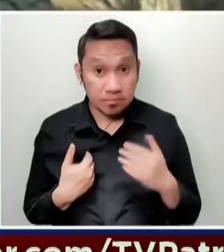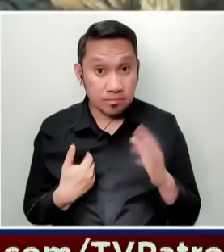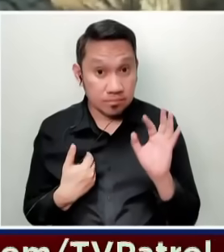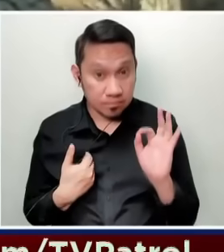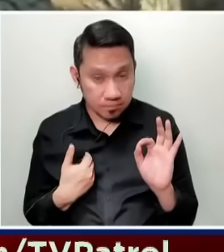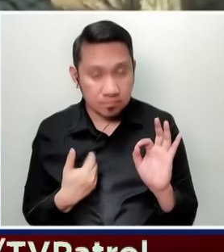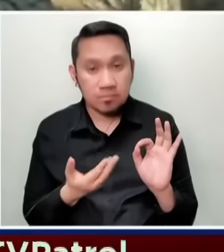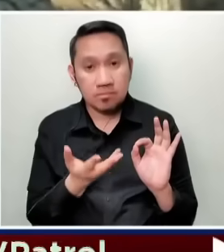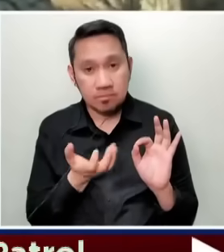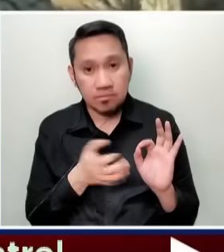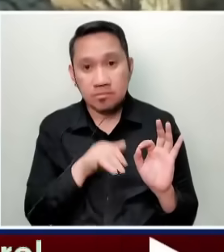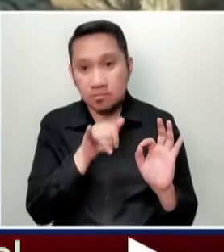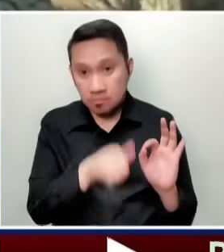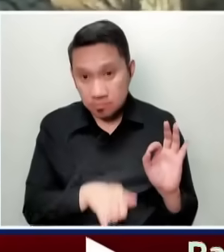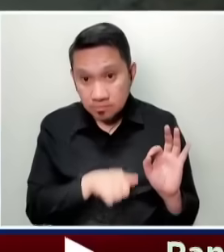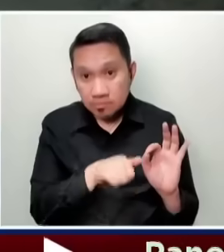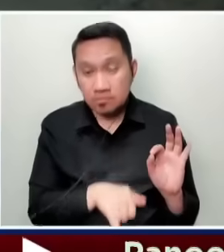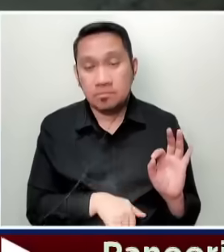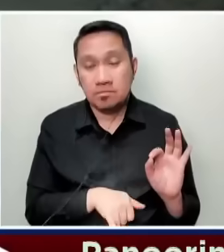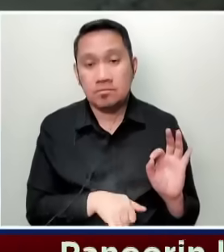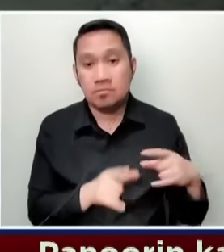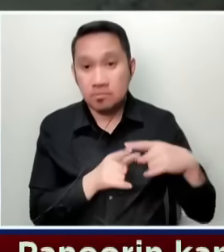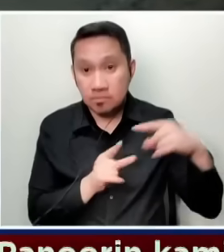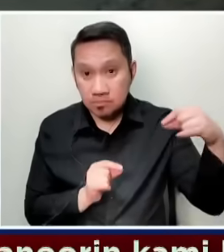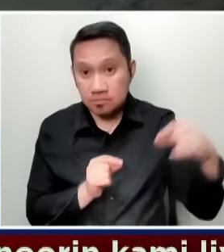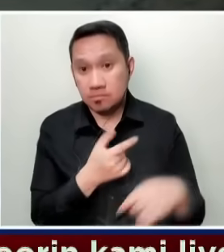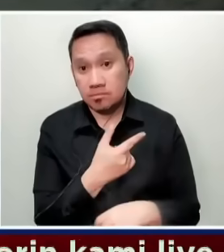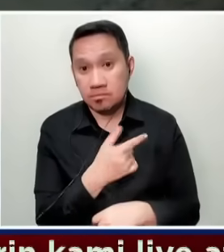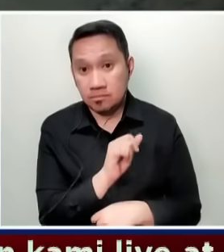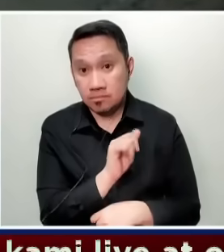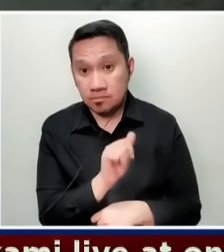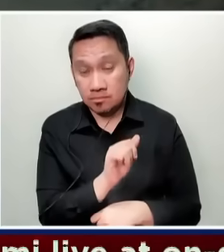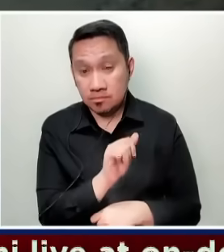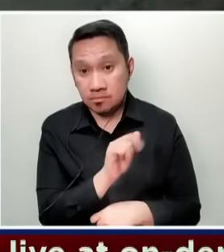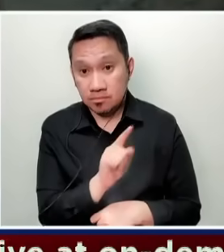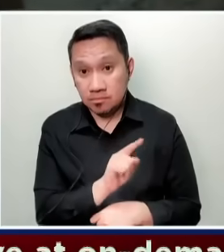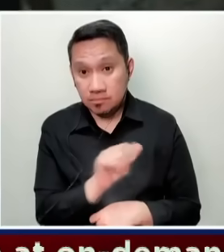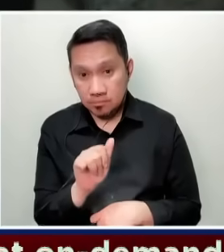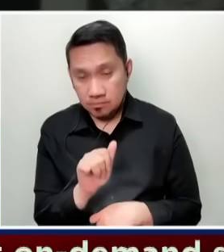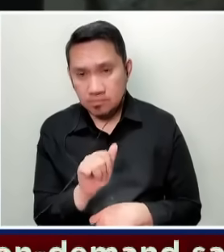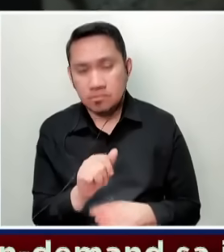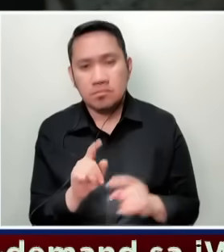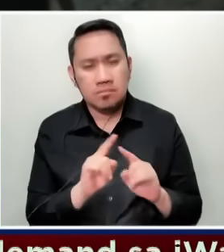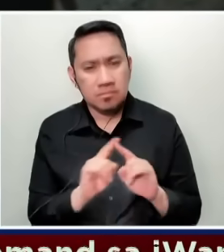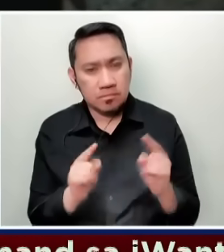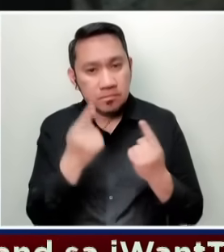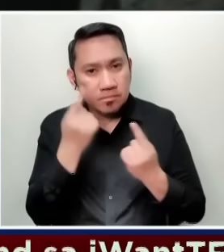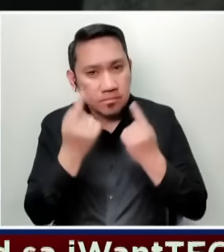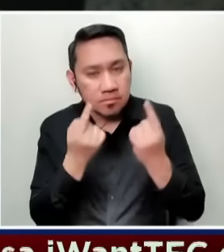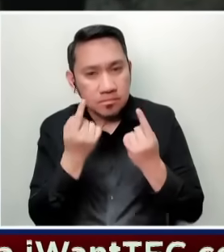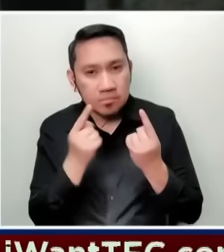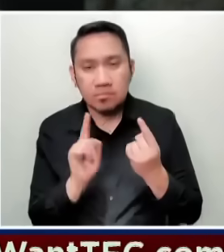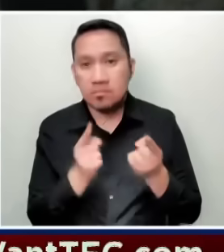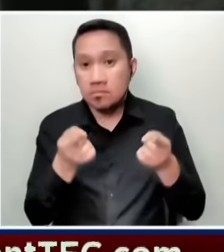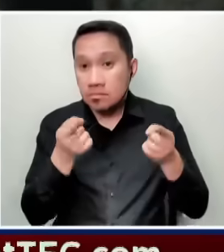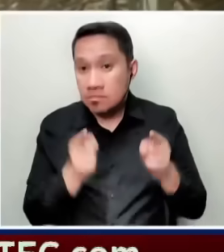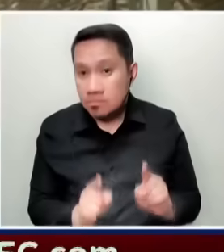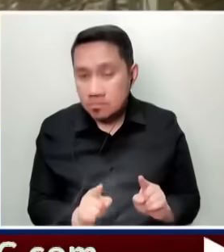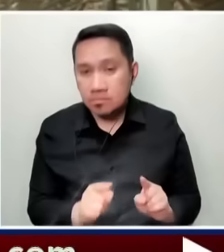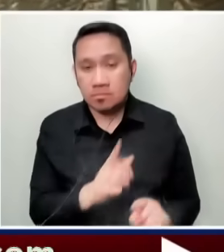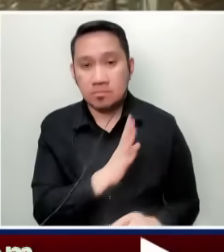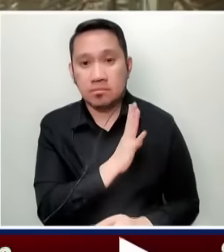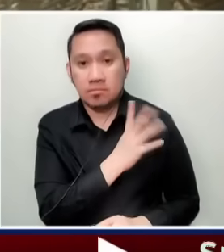on remaining in Gaza City. The chief concerns would be what would happen to their Palestinian